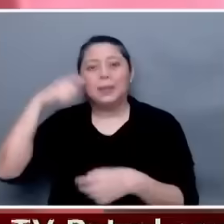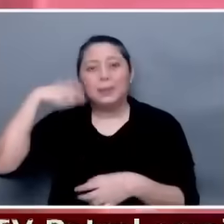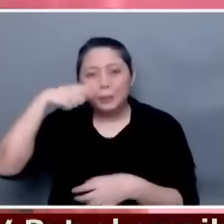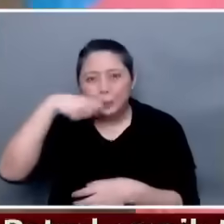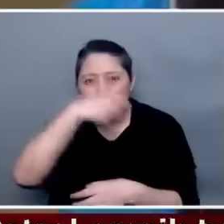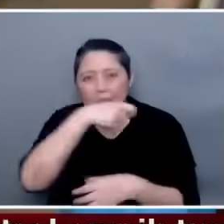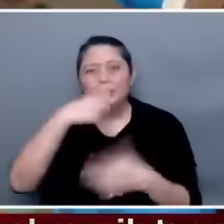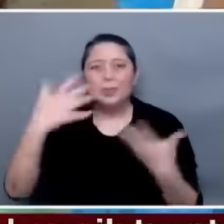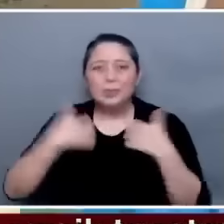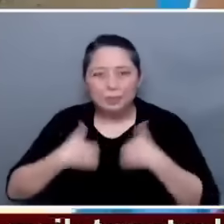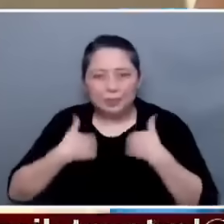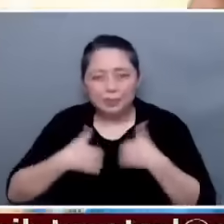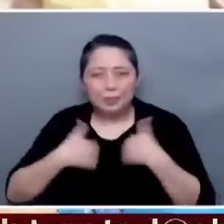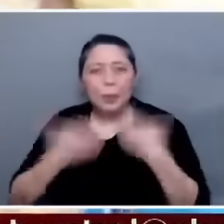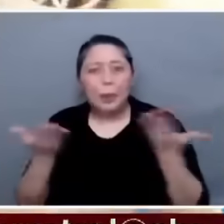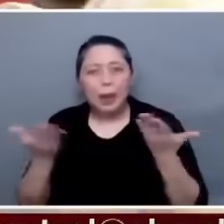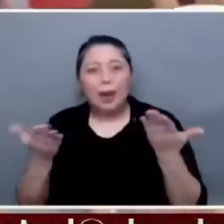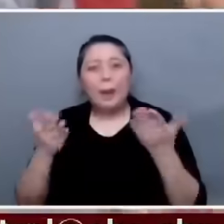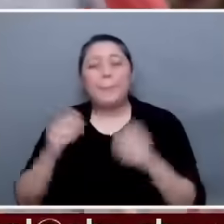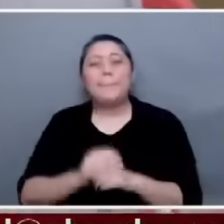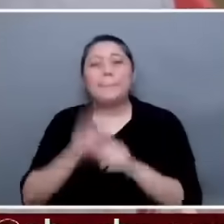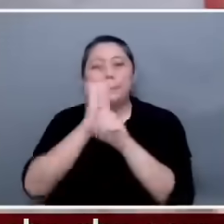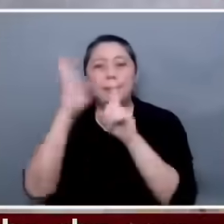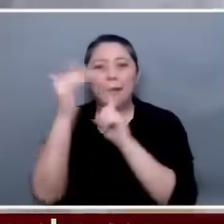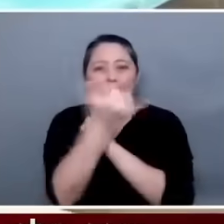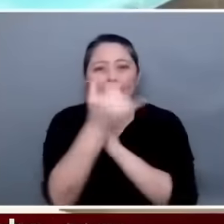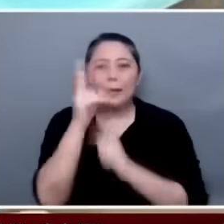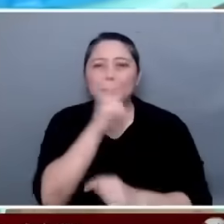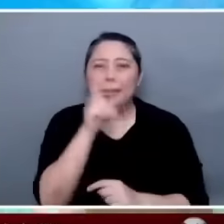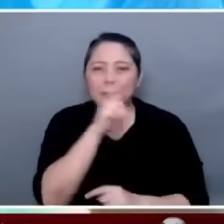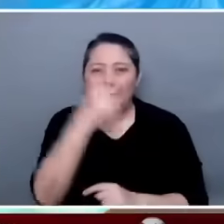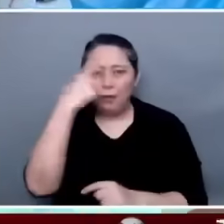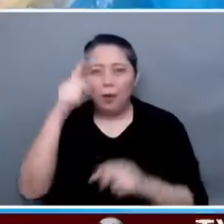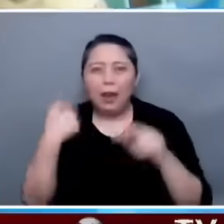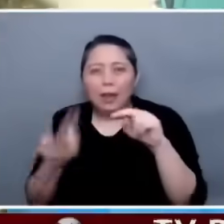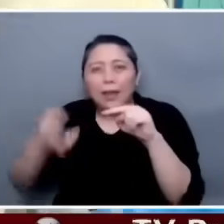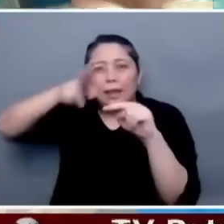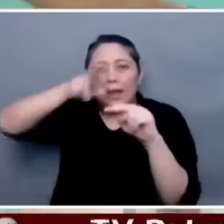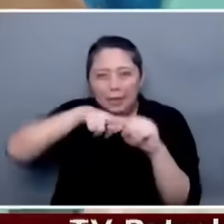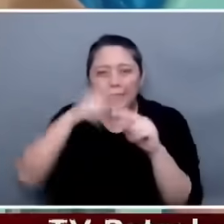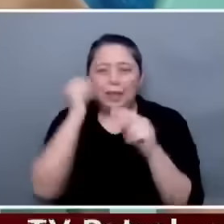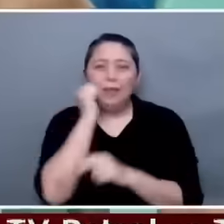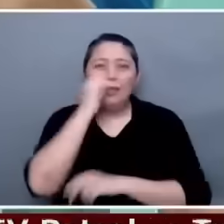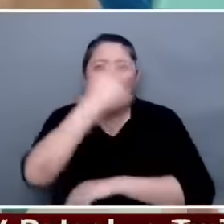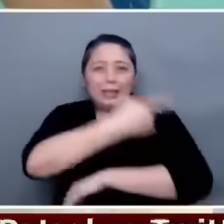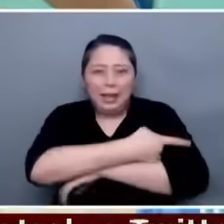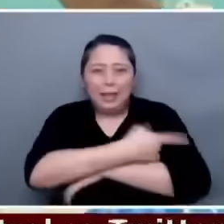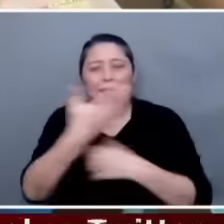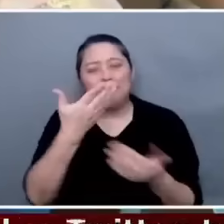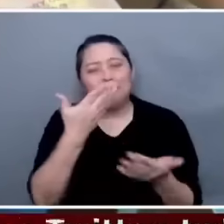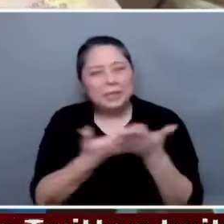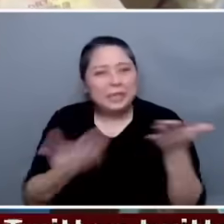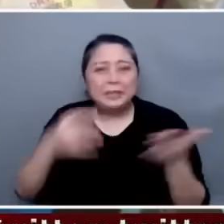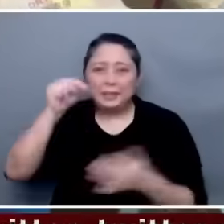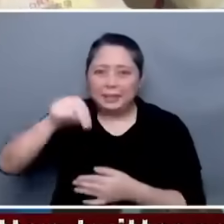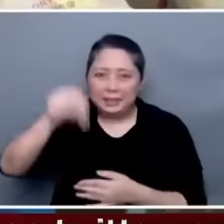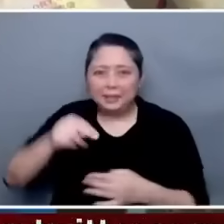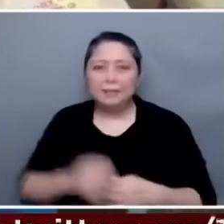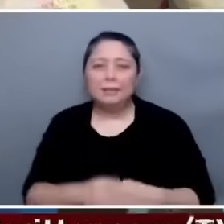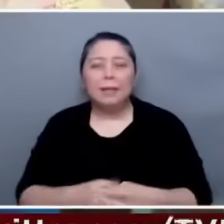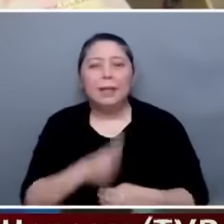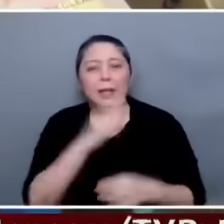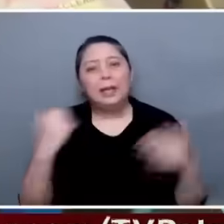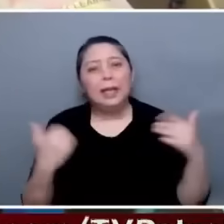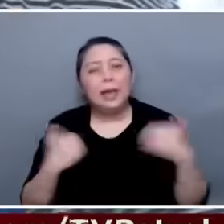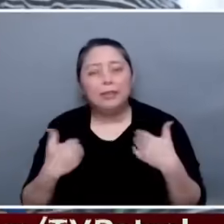Bisaya bilang pandugtong sa araw-araw nilang pangangailangan. Ang magiging problema niyang pagkain dahil hindi mo